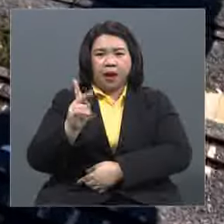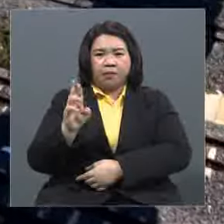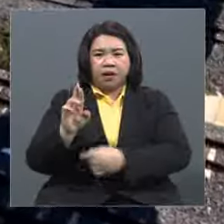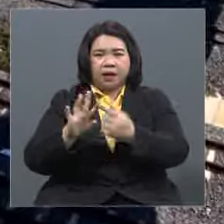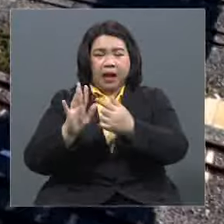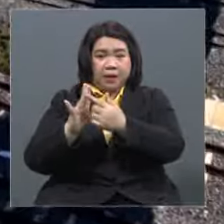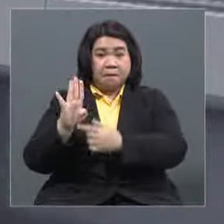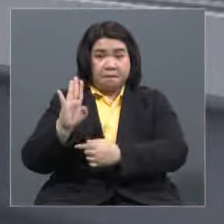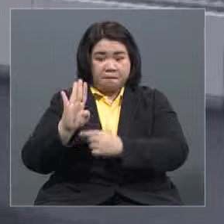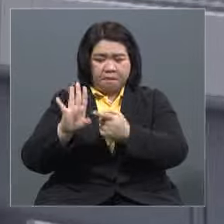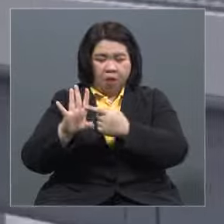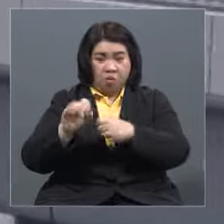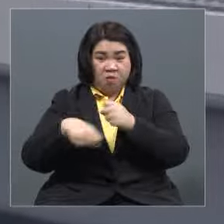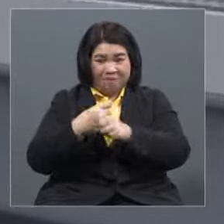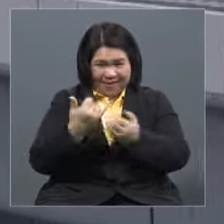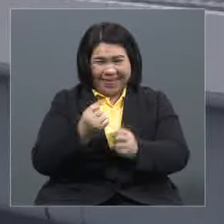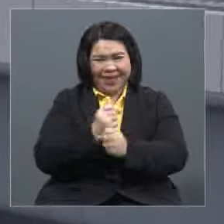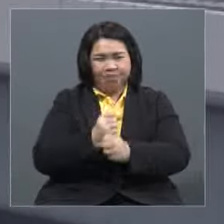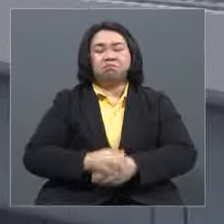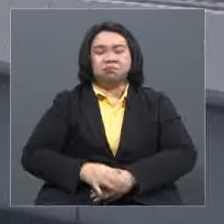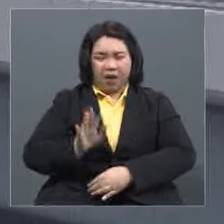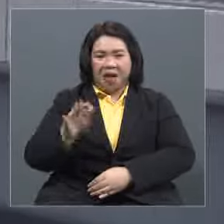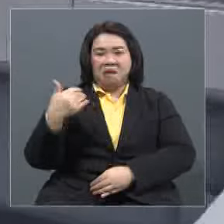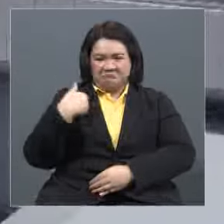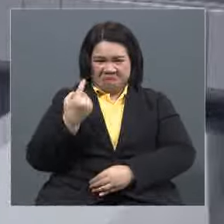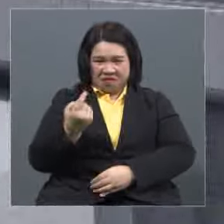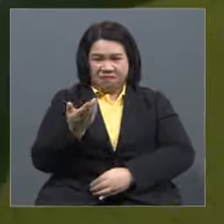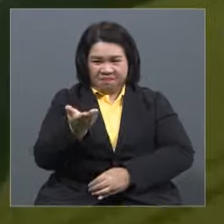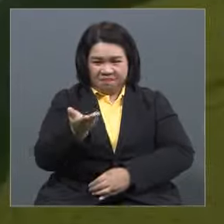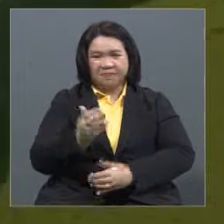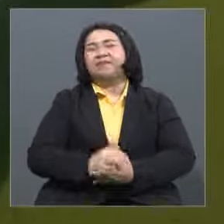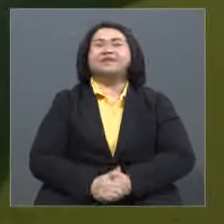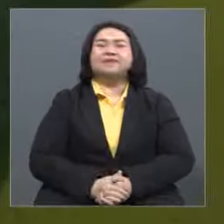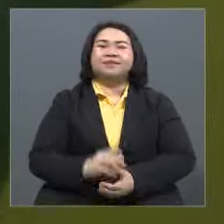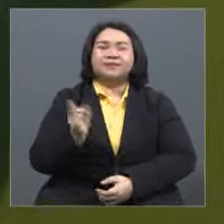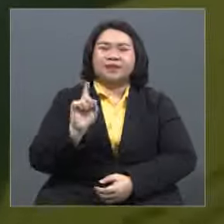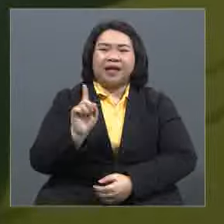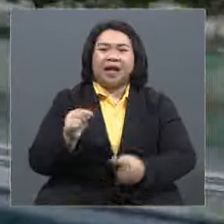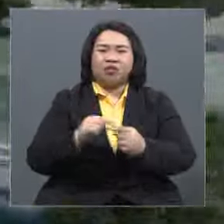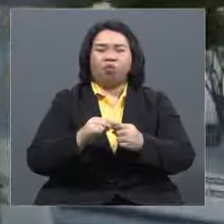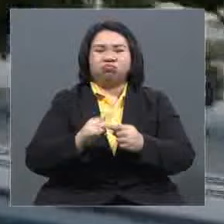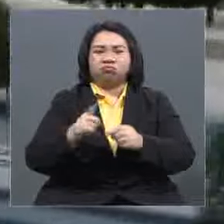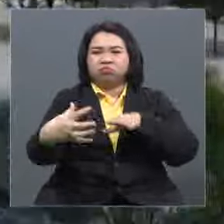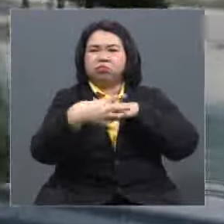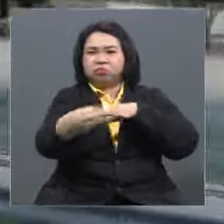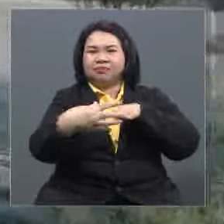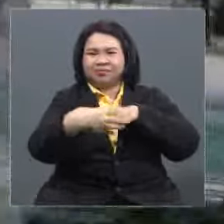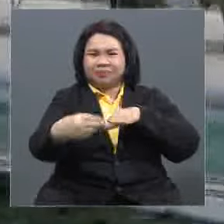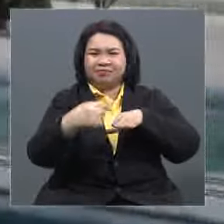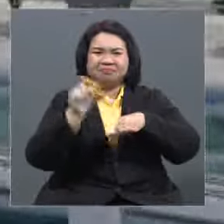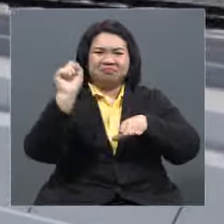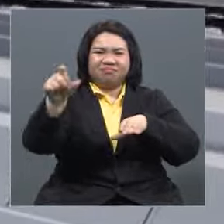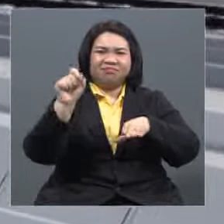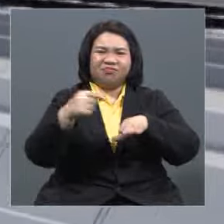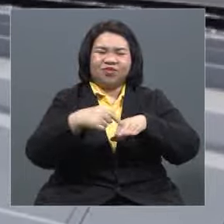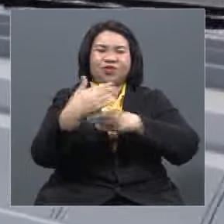ปีนี้และอีกหนึ่งเมกะโปรเจคที่เป็นสิ่งใหม่ของไทยนั่นก็คือรถไฟความเร็วสูงหรือ High